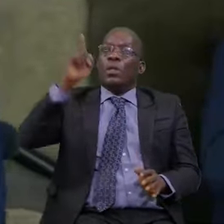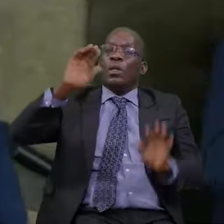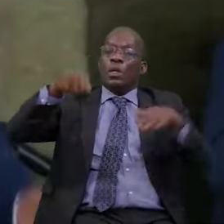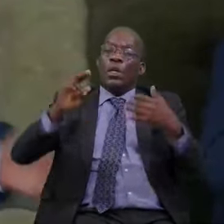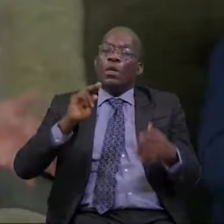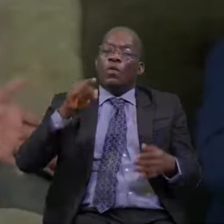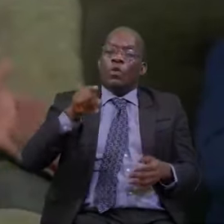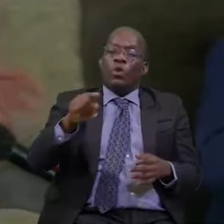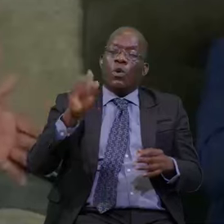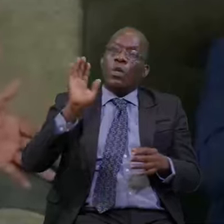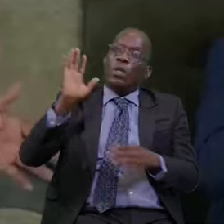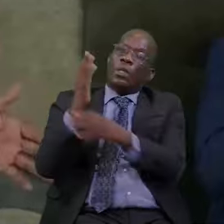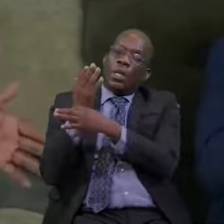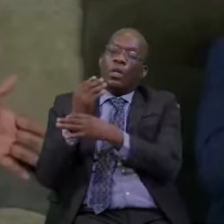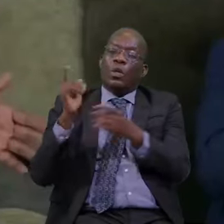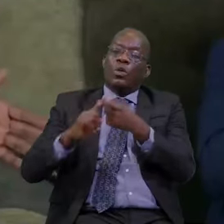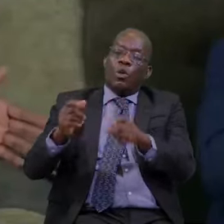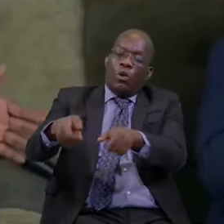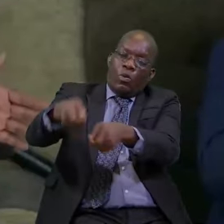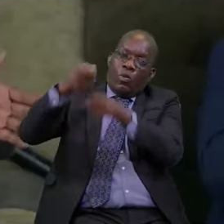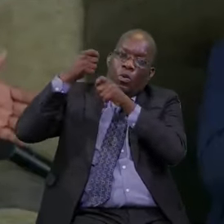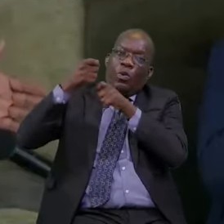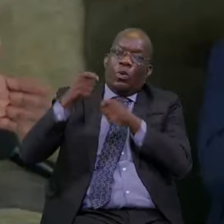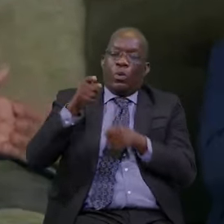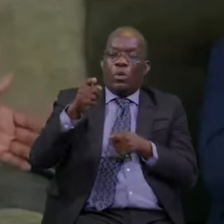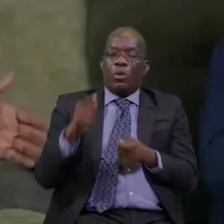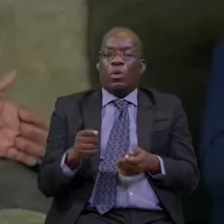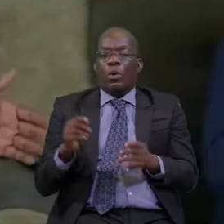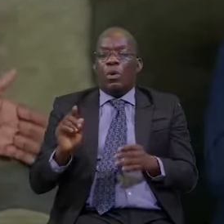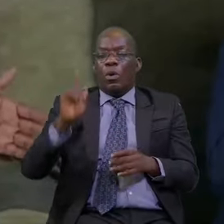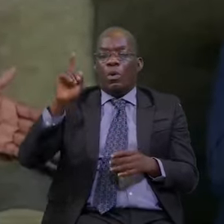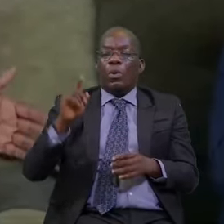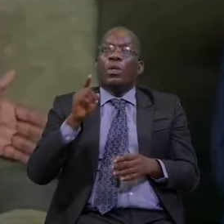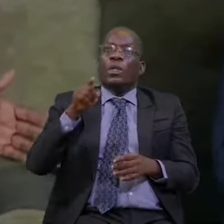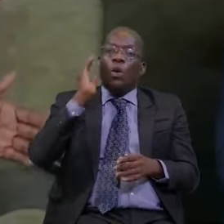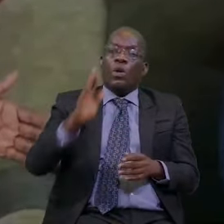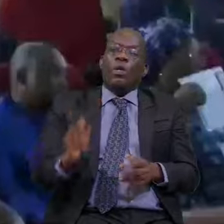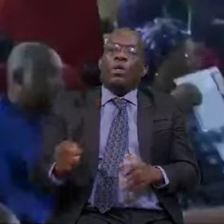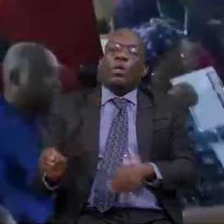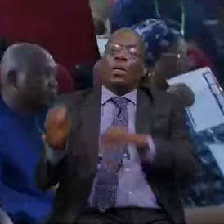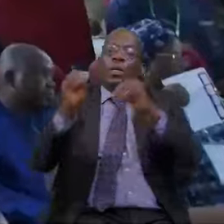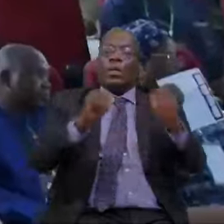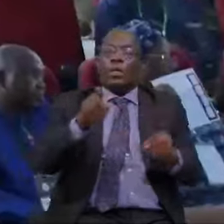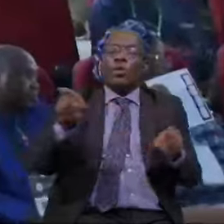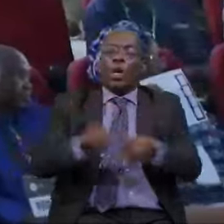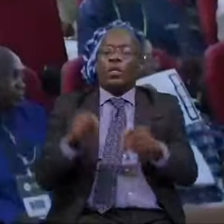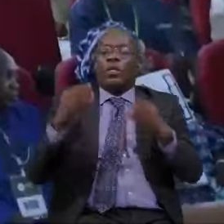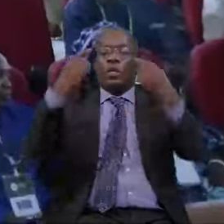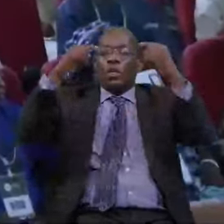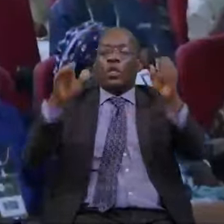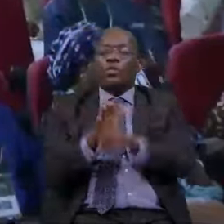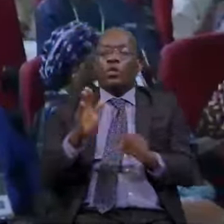main pour vous relever et il va vous établir en tant que